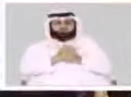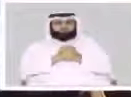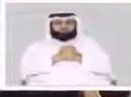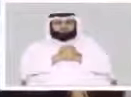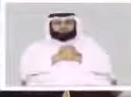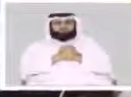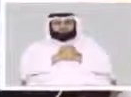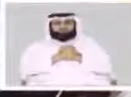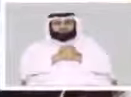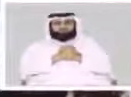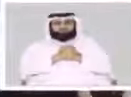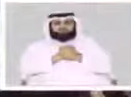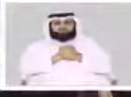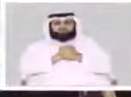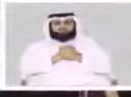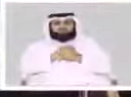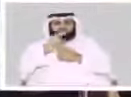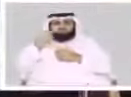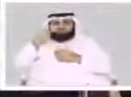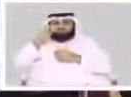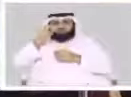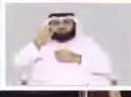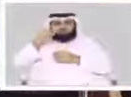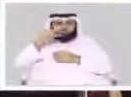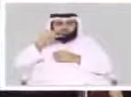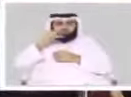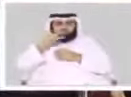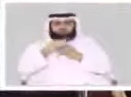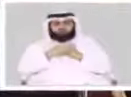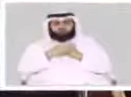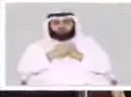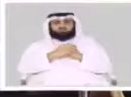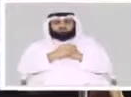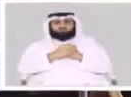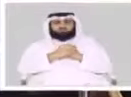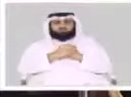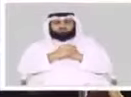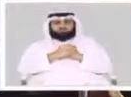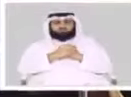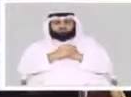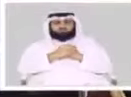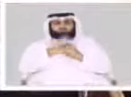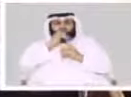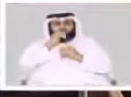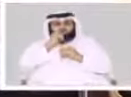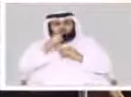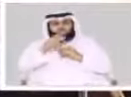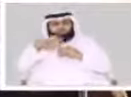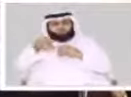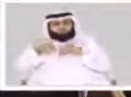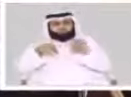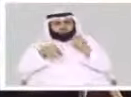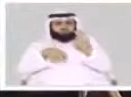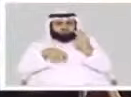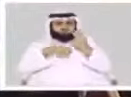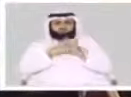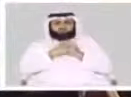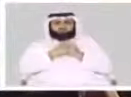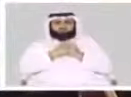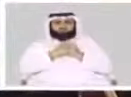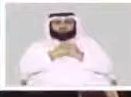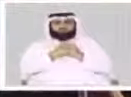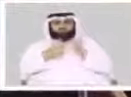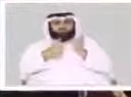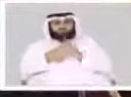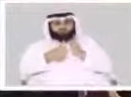أولا، العقود التي جاءت في هذه السورة يمكن تقسيمها إلى قسمين رئيسين،